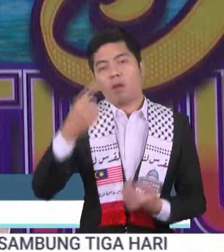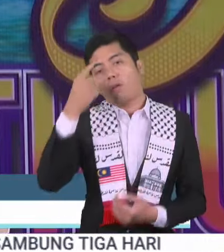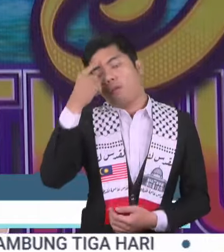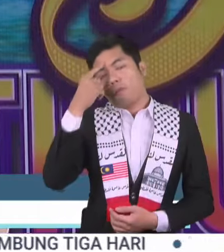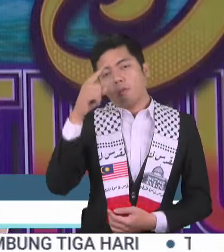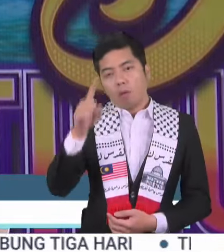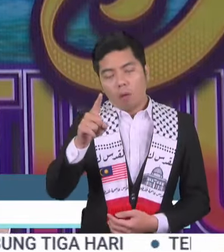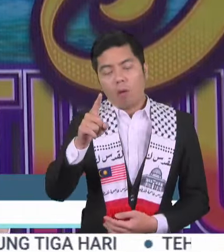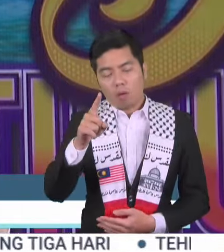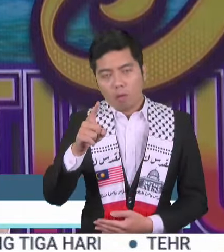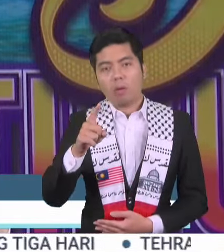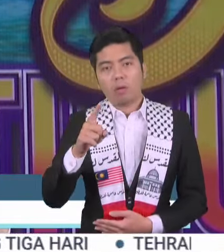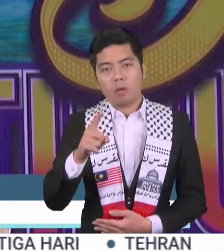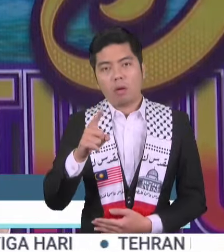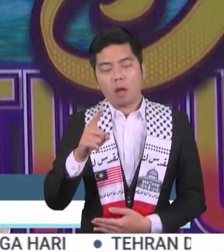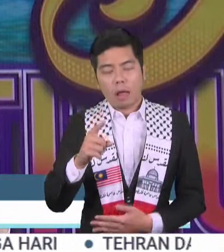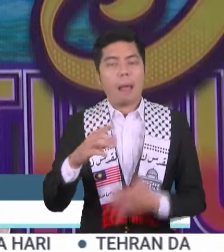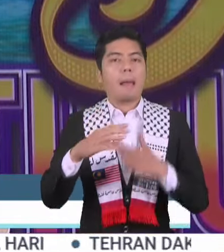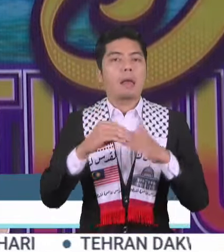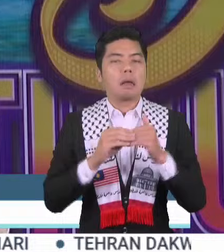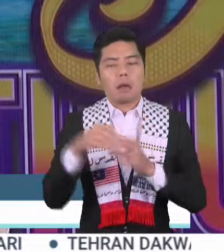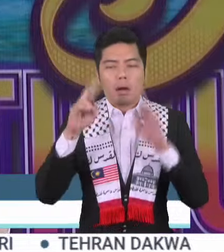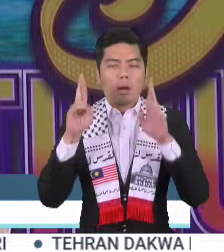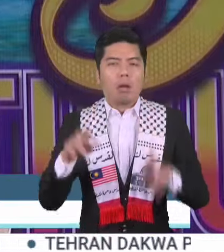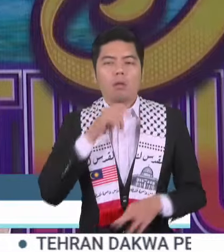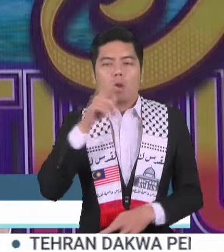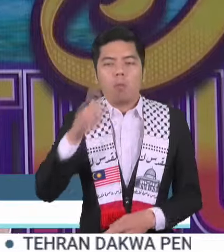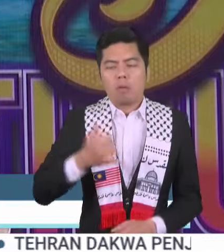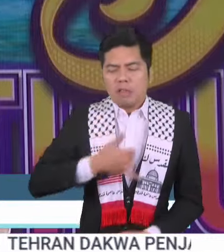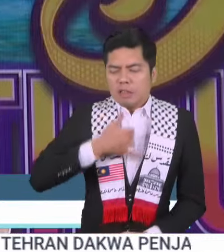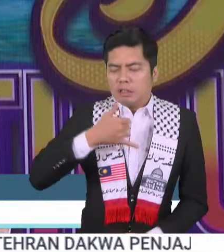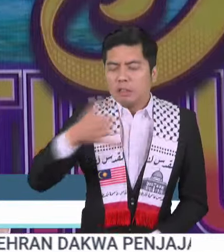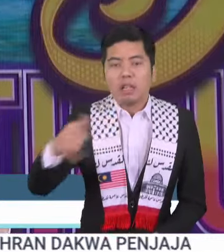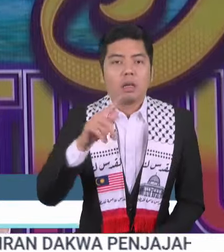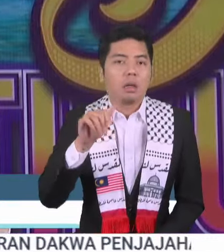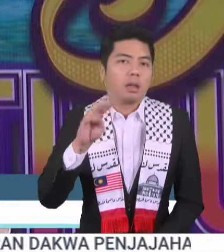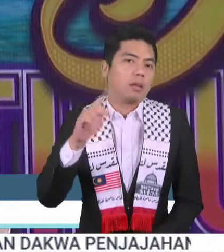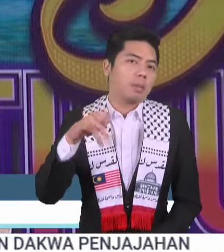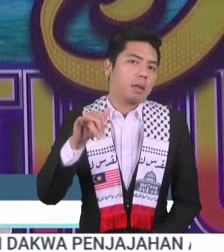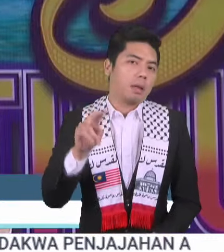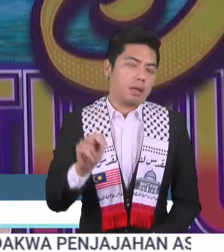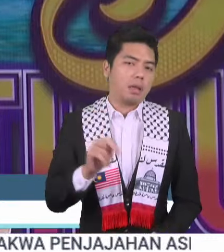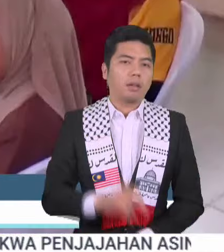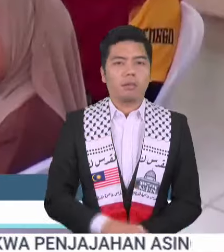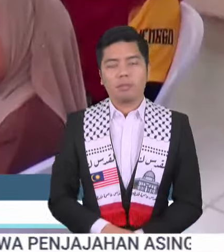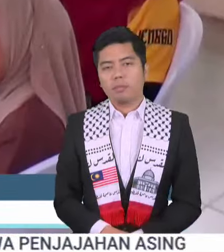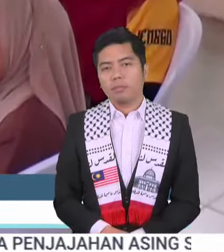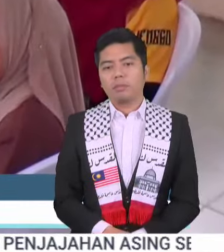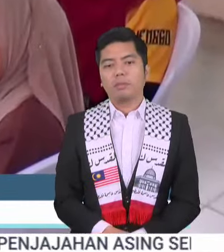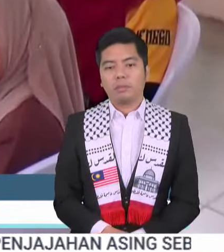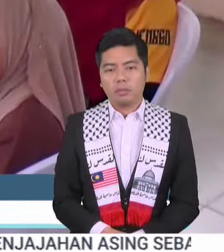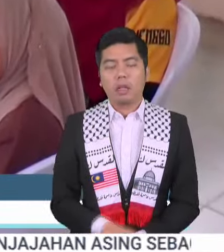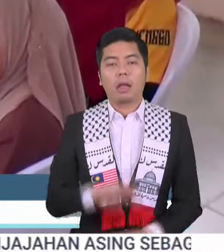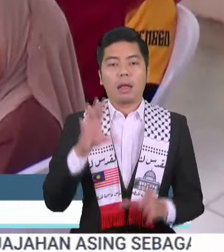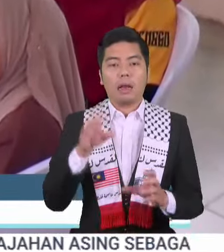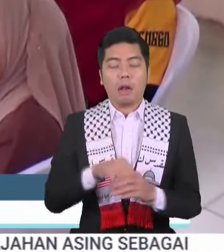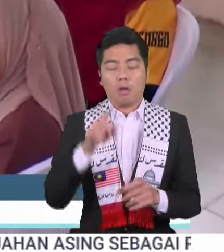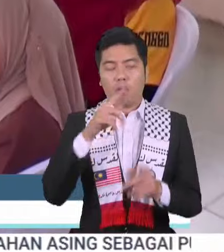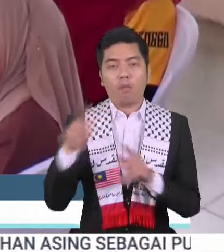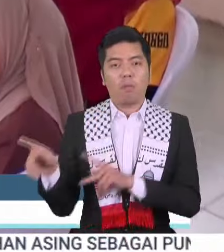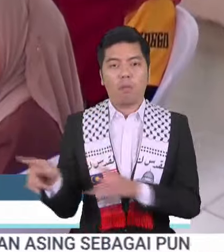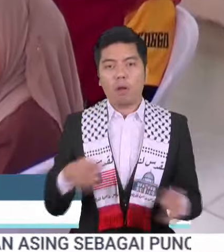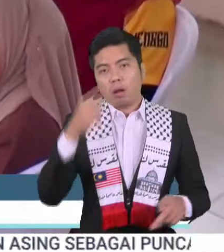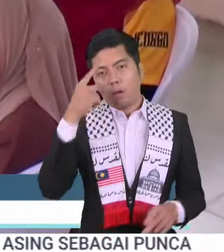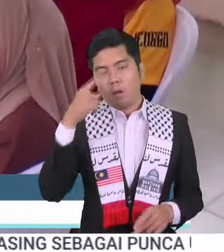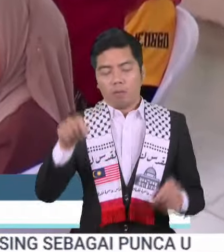memudahkan rakyat tak perlu pergi ke Tampin ataupun pergi ke Seremban. Dalam pada itu, rancangan